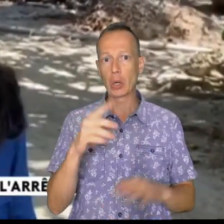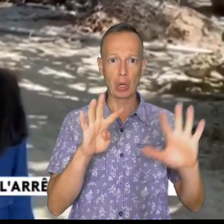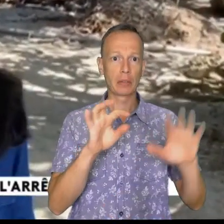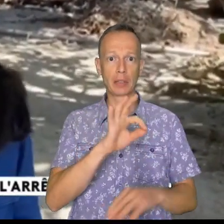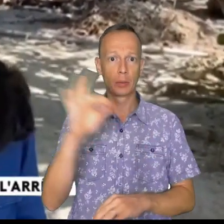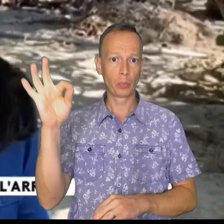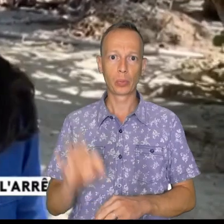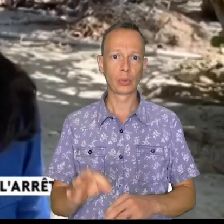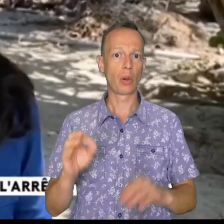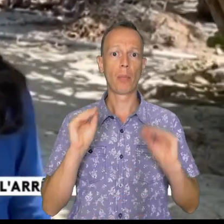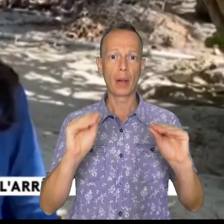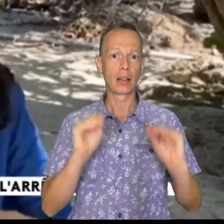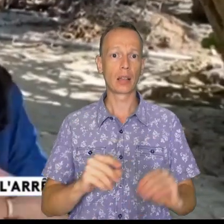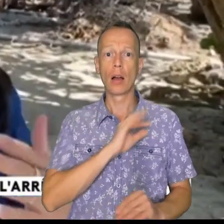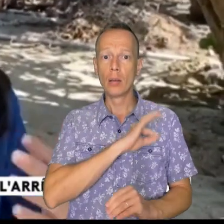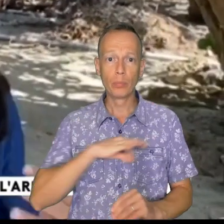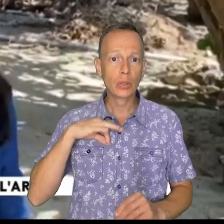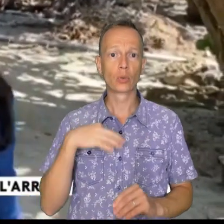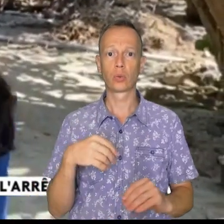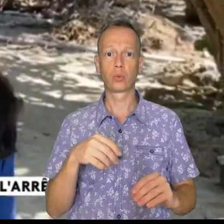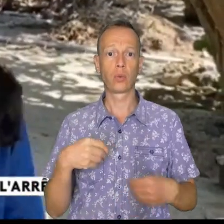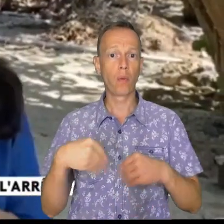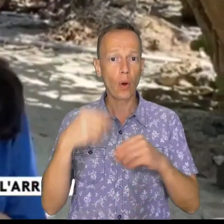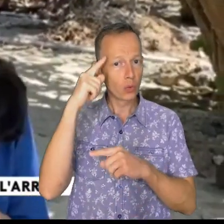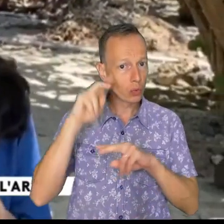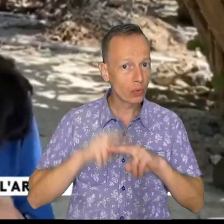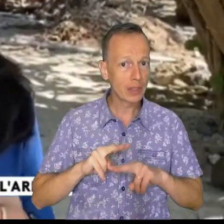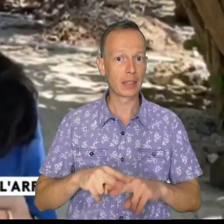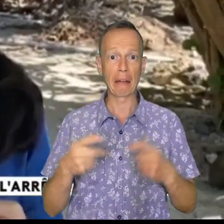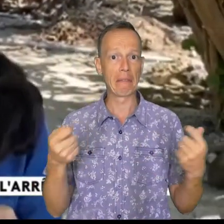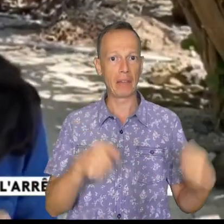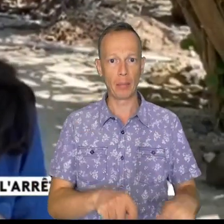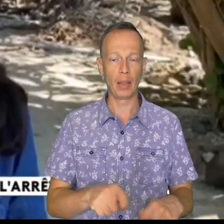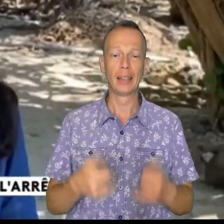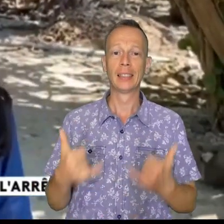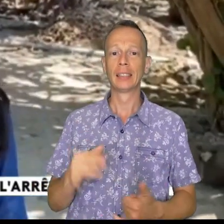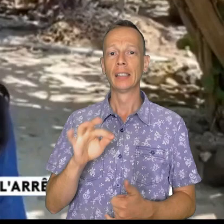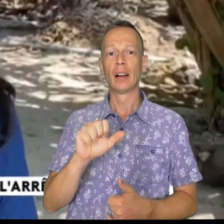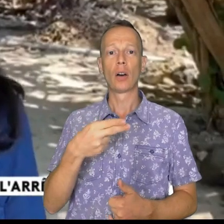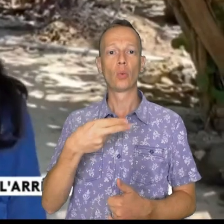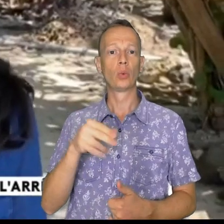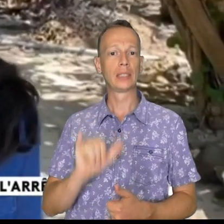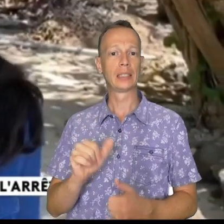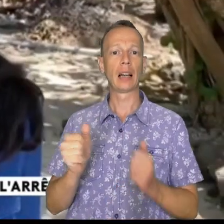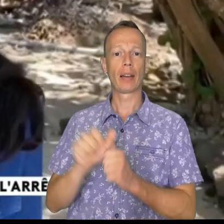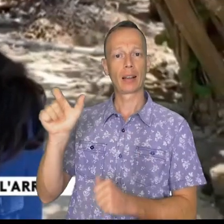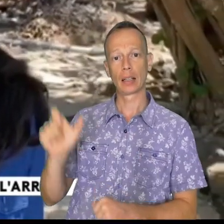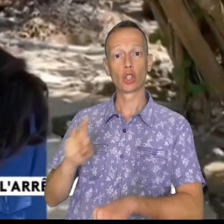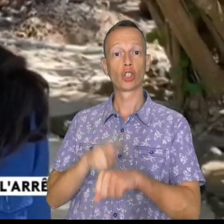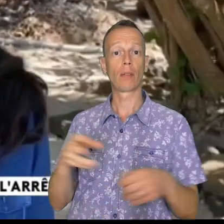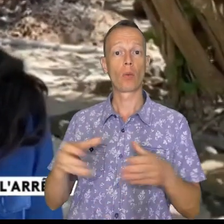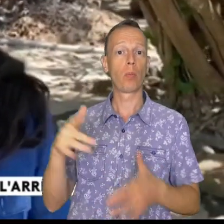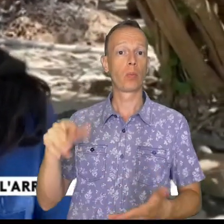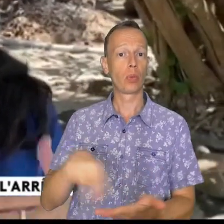des boutiques, des bijouteries, des curios étaient fermées. Mais nous sommes à Fanoui avec la chef de groupe